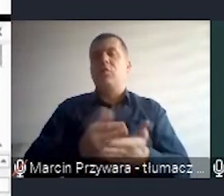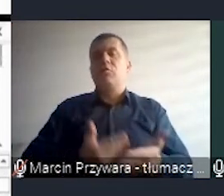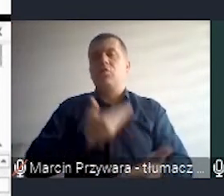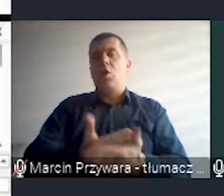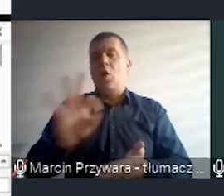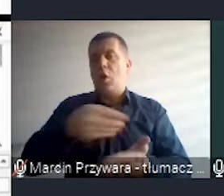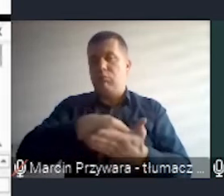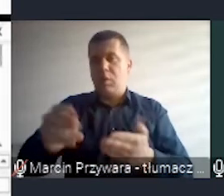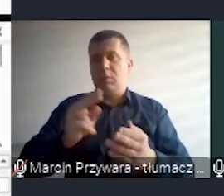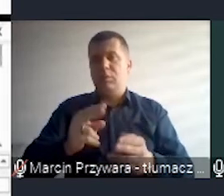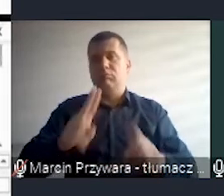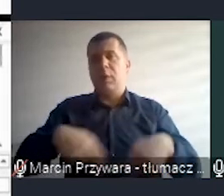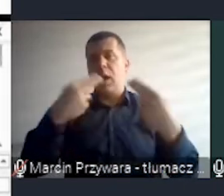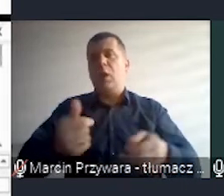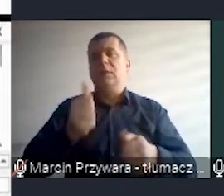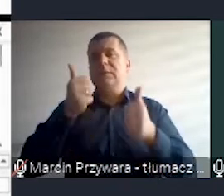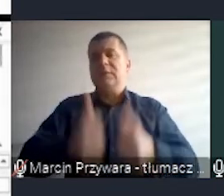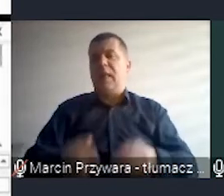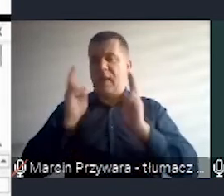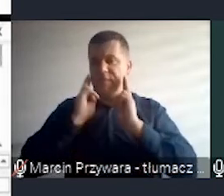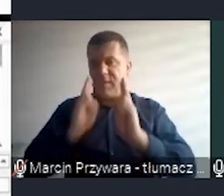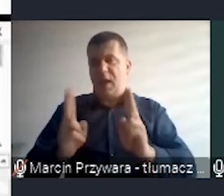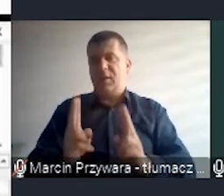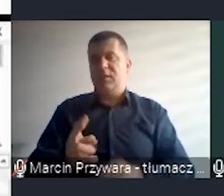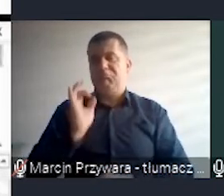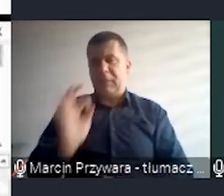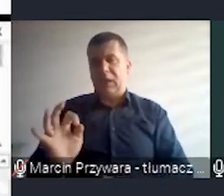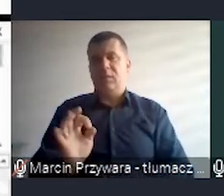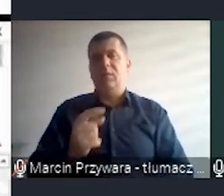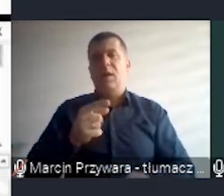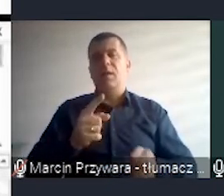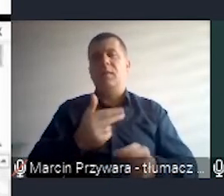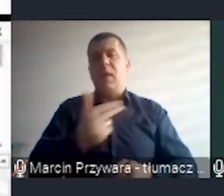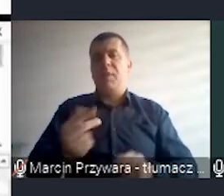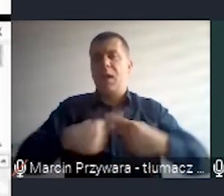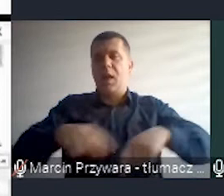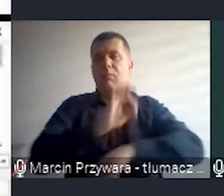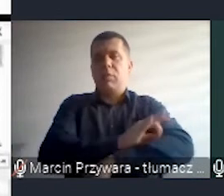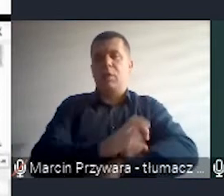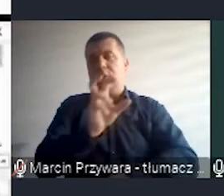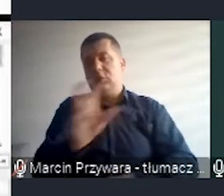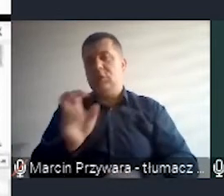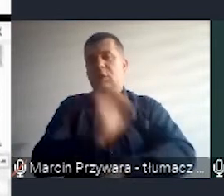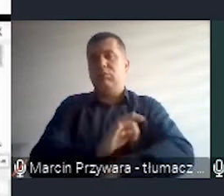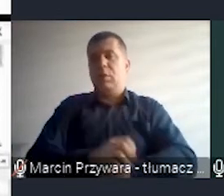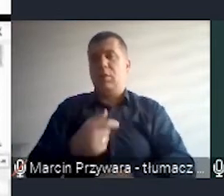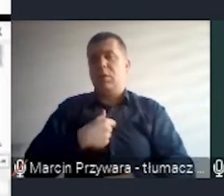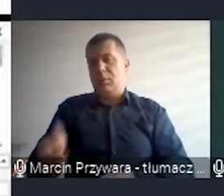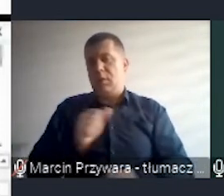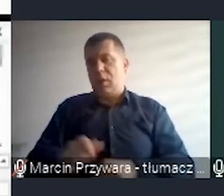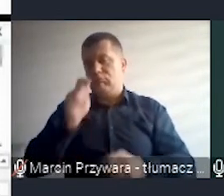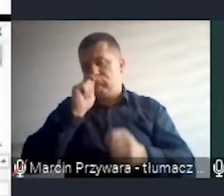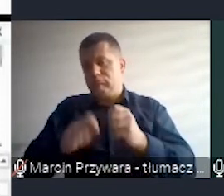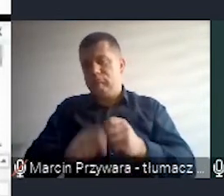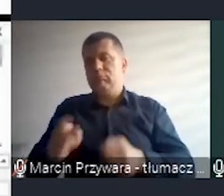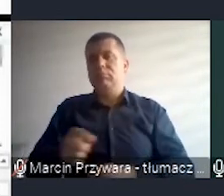płatność przekazują faktyczne, prawdziwe informacje na temat projektu, czy projekt monitoruje